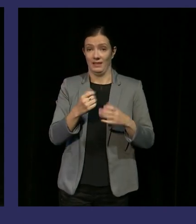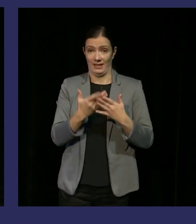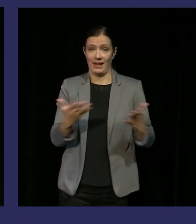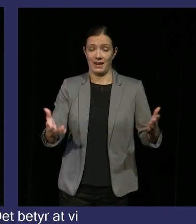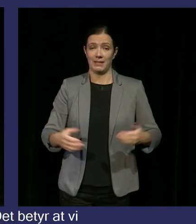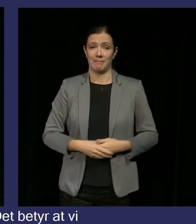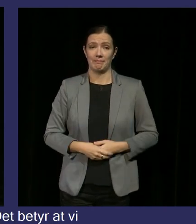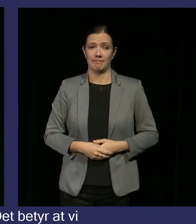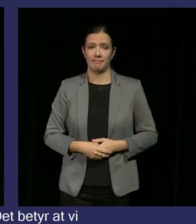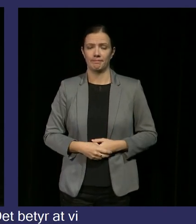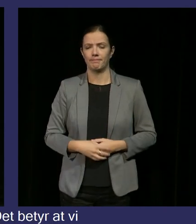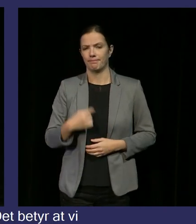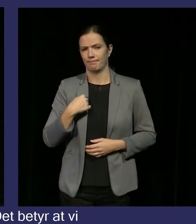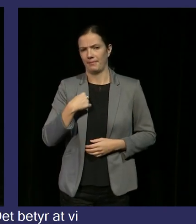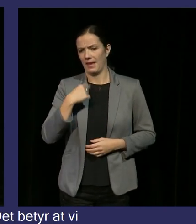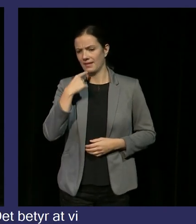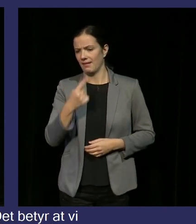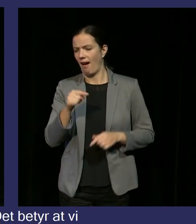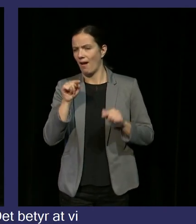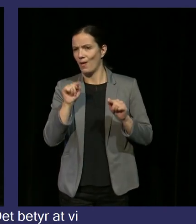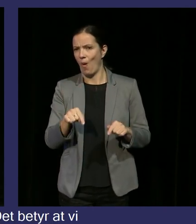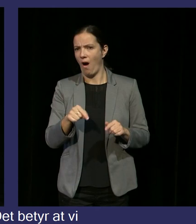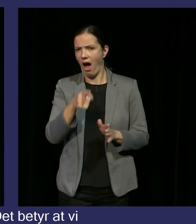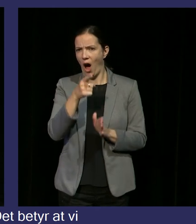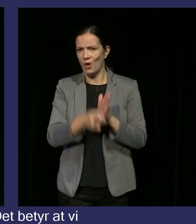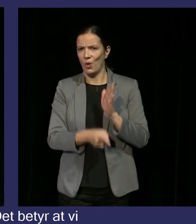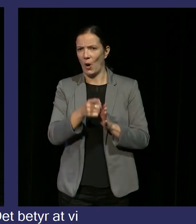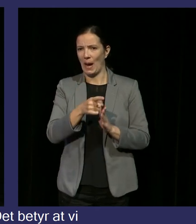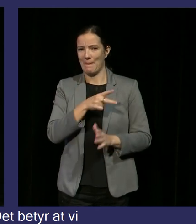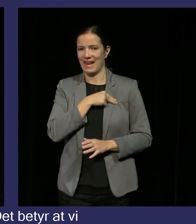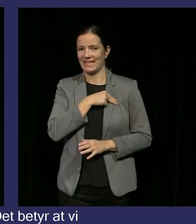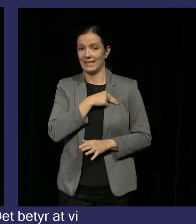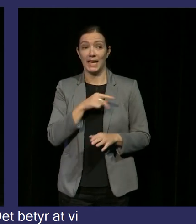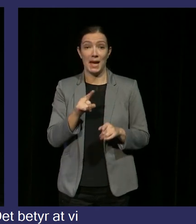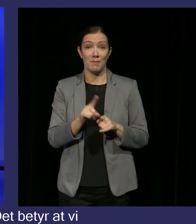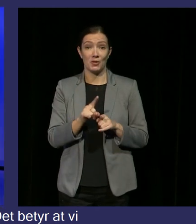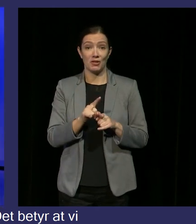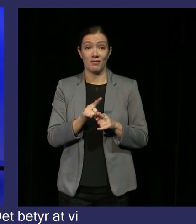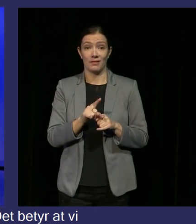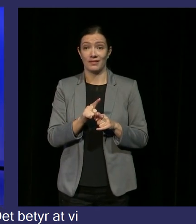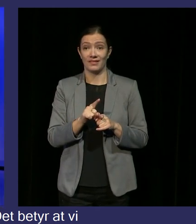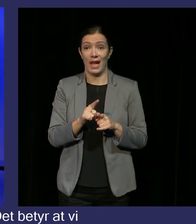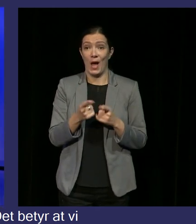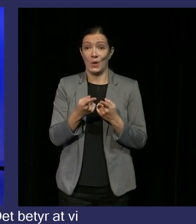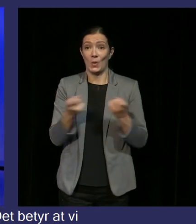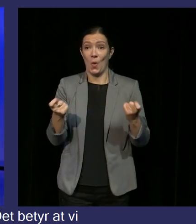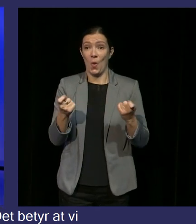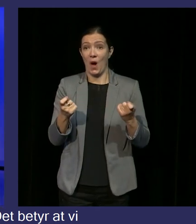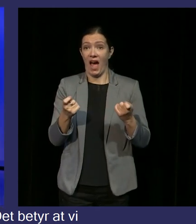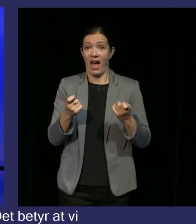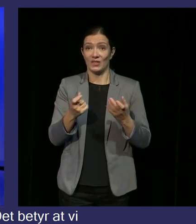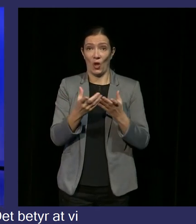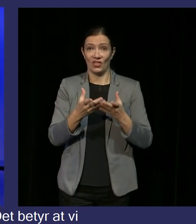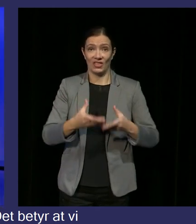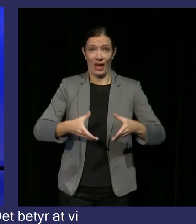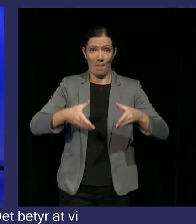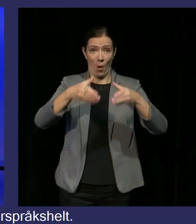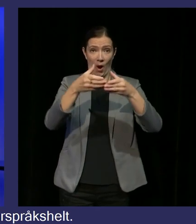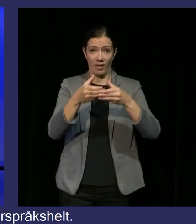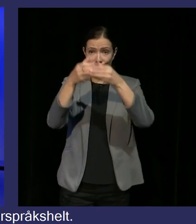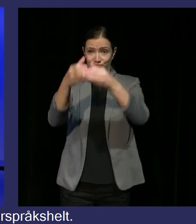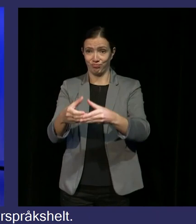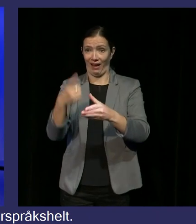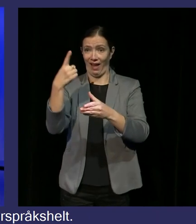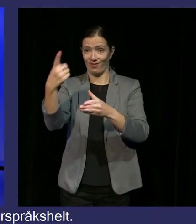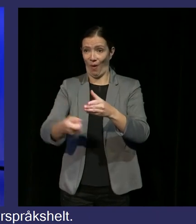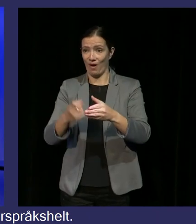generelt. Jeg sa at dette var en ad hoc pris. Det betyr at vi har ikke noen vandrepokal som du får ha et år